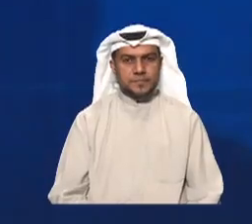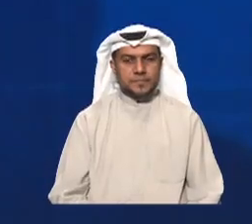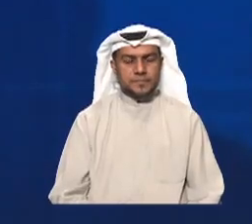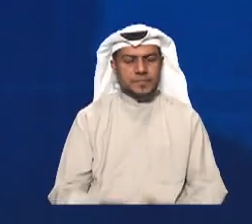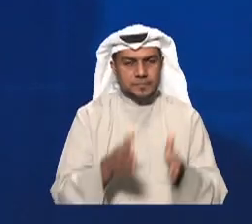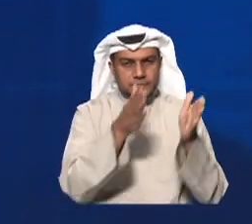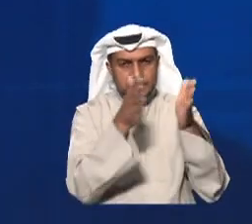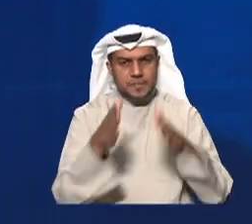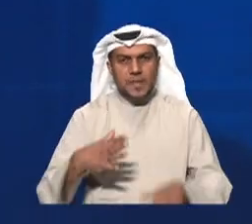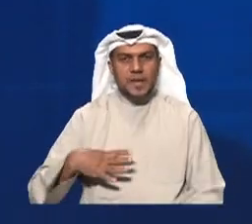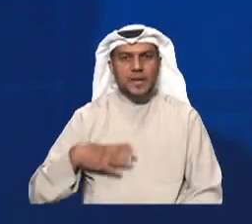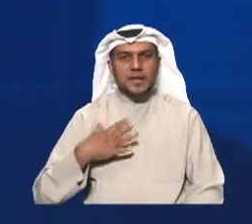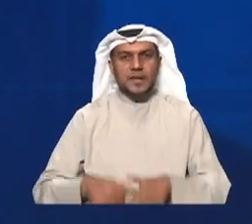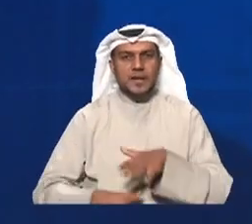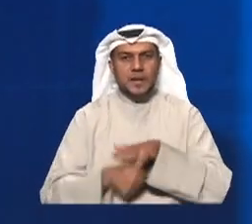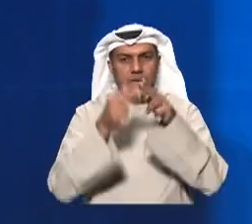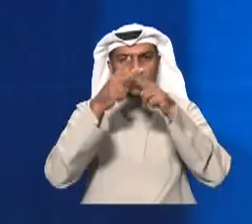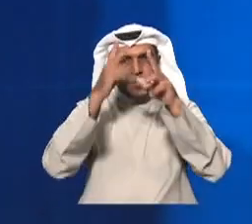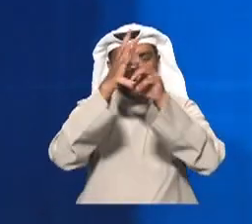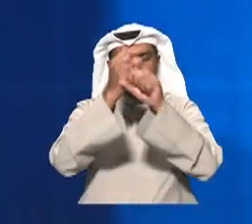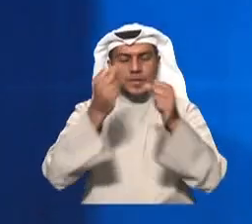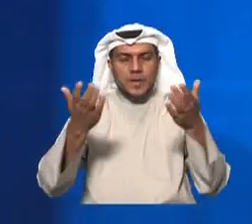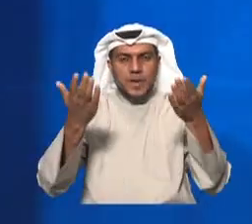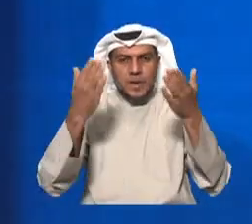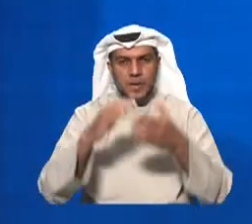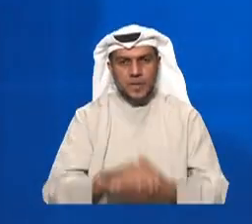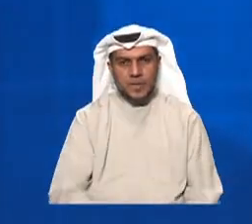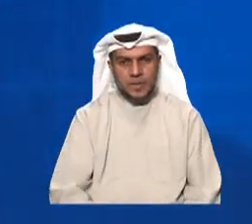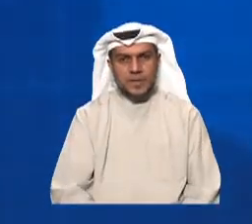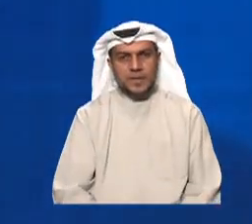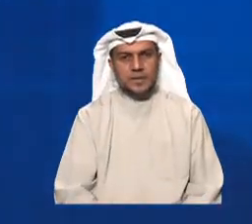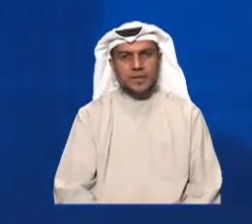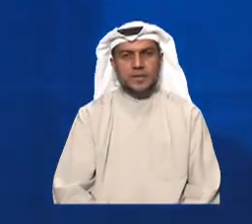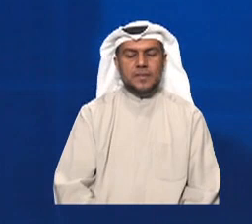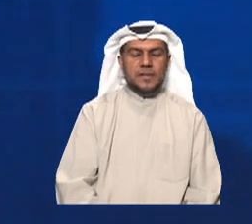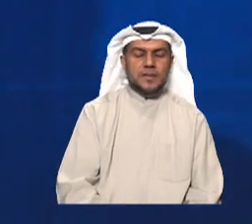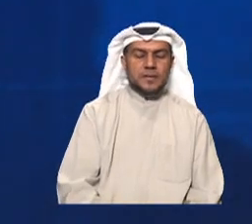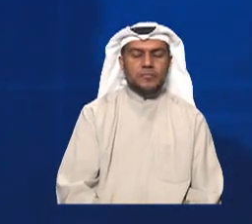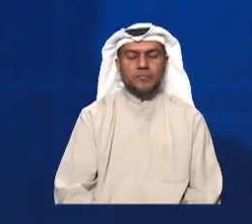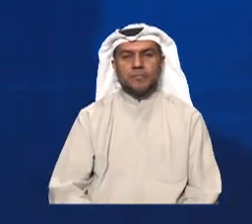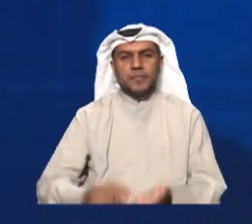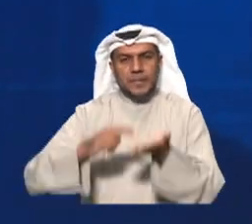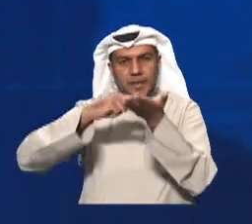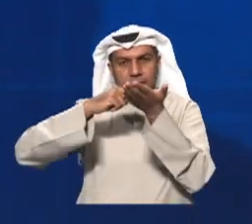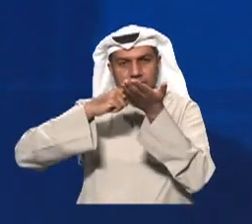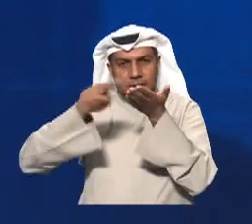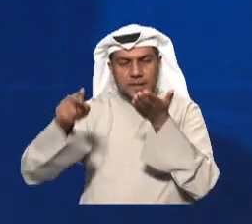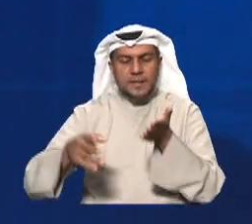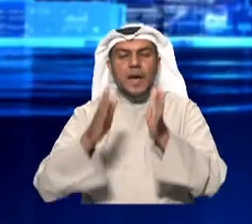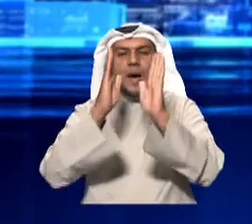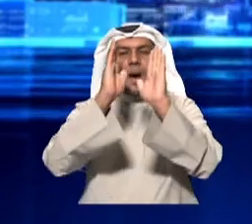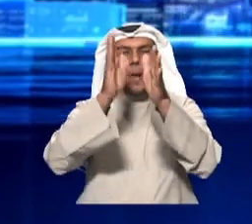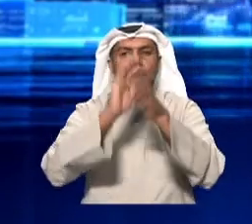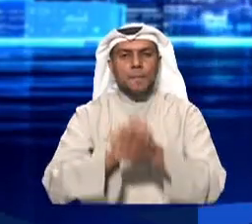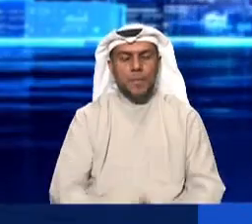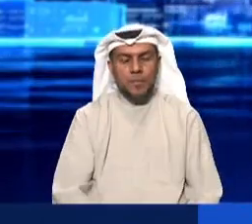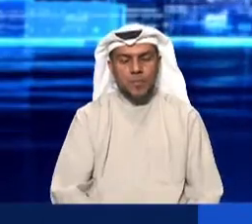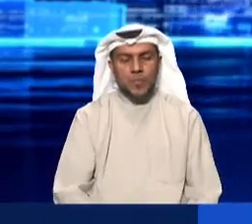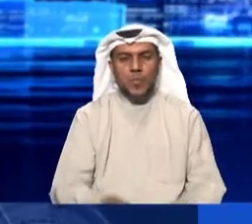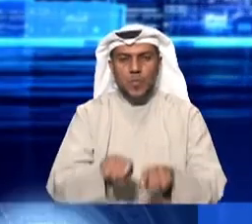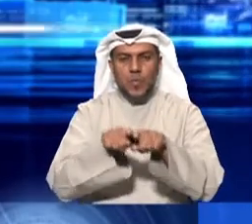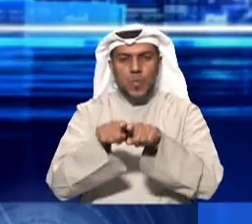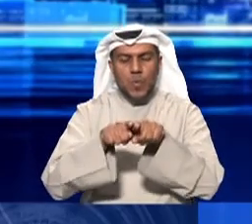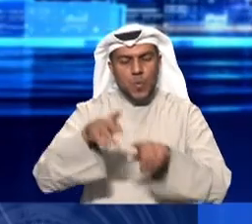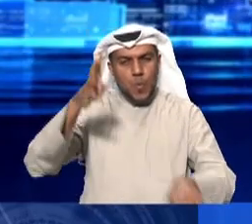بعث حضرة صاحب السمو أمير البلاد الشيخ نواف الأحمد الجابر الصباح حفظه الله ورعاه ببرقية تهنئة إلى أخي جلالة